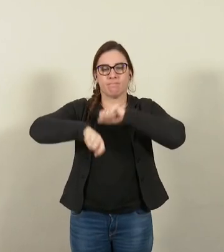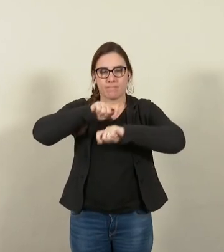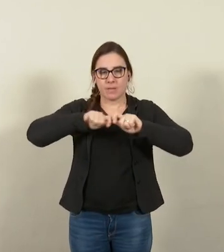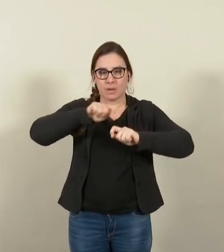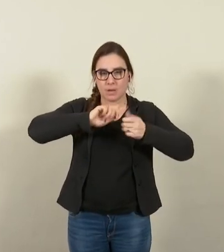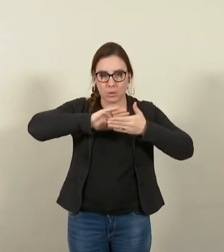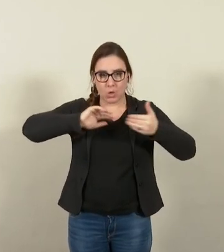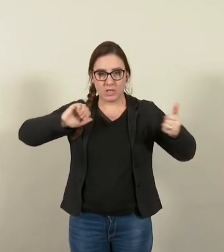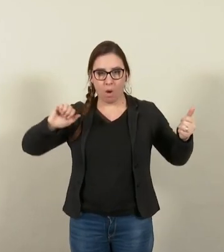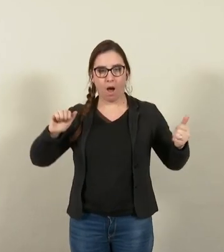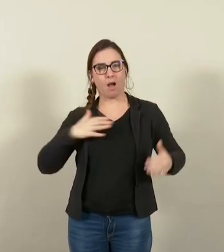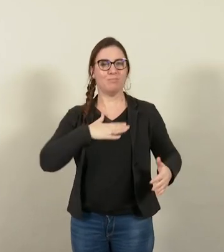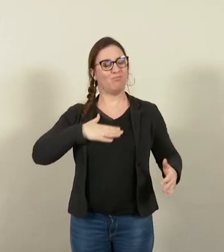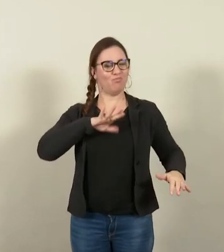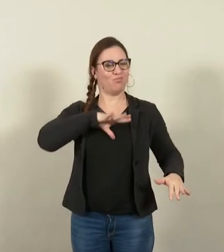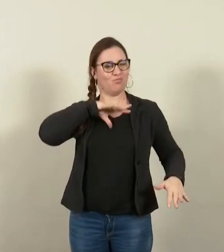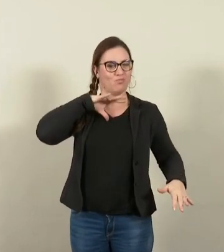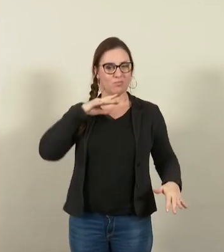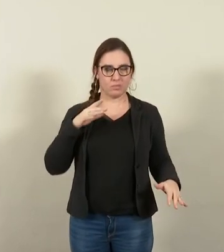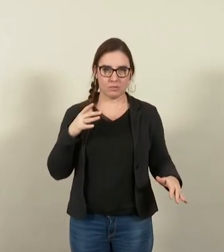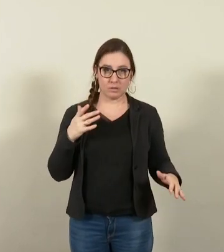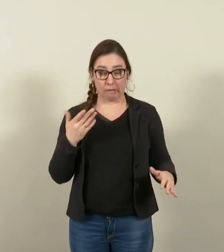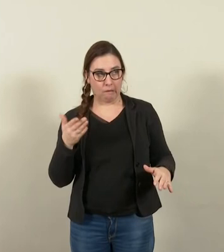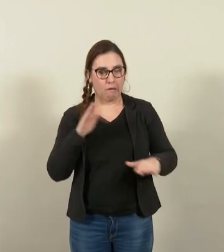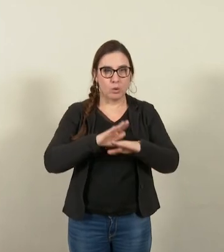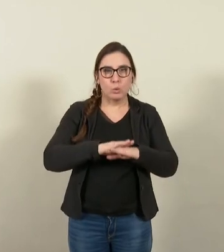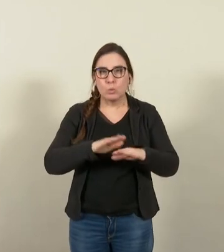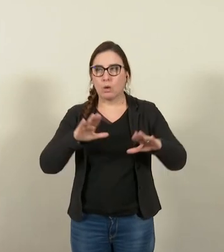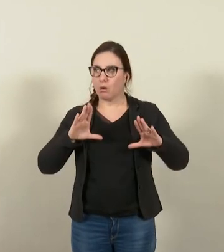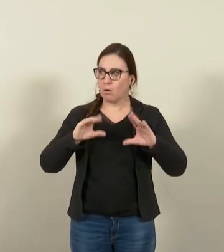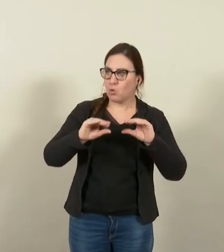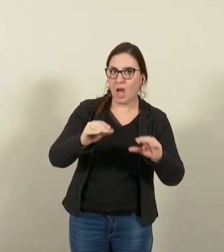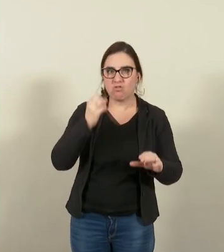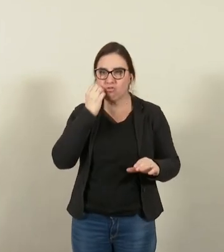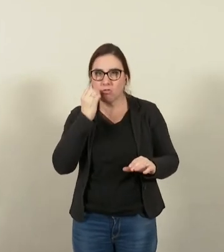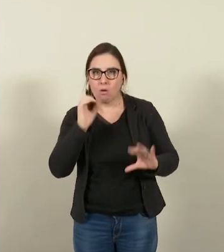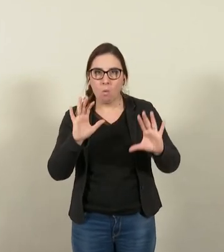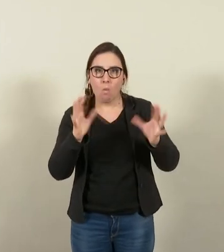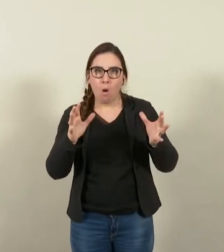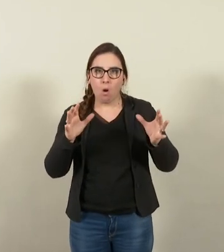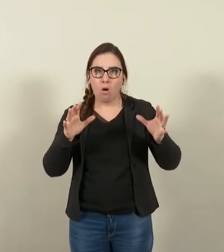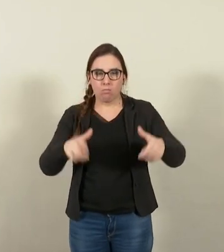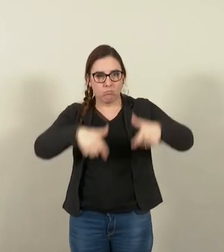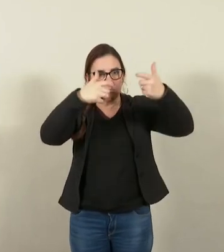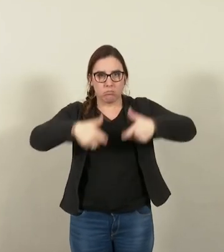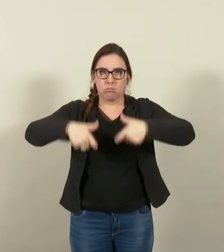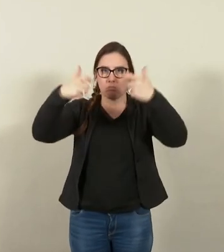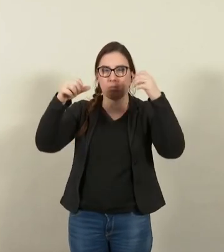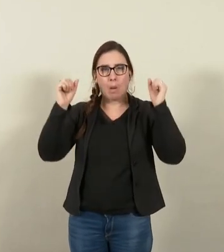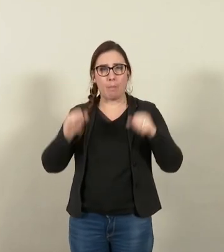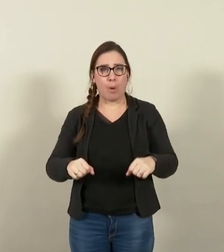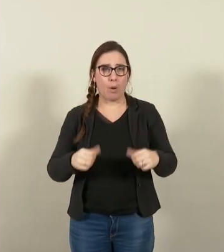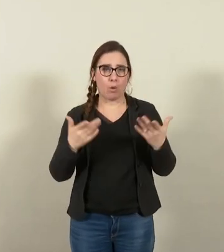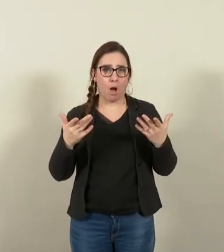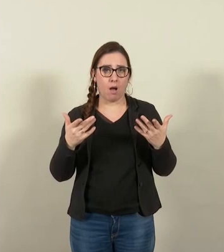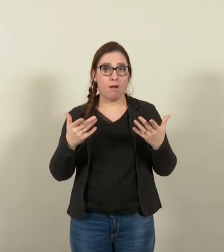félicitez aussi qui permet selon vous de préfigurer les usages de ces espaces qui participent fortement à entretenir